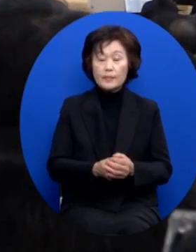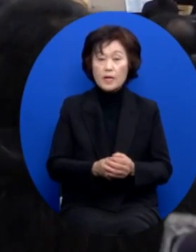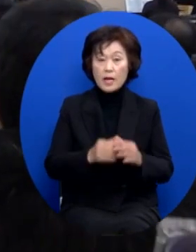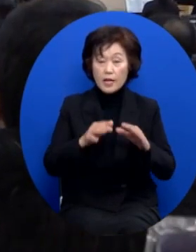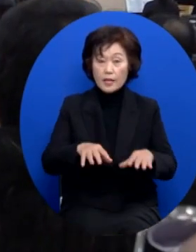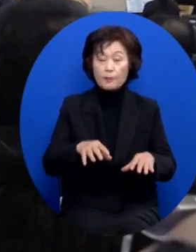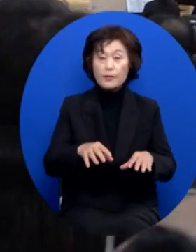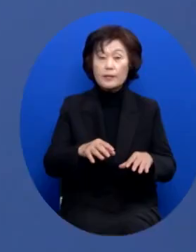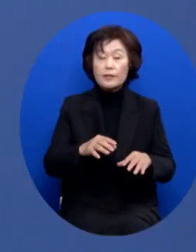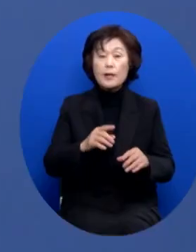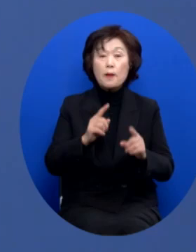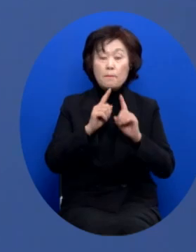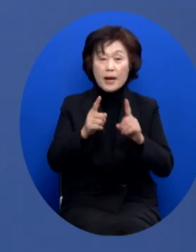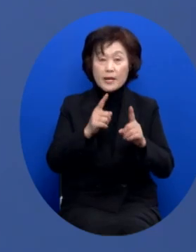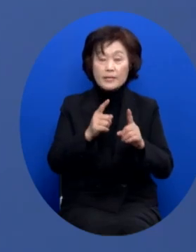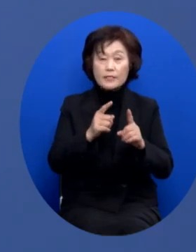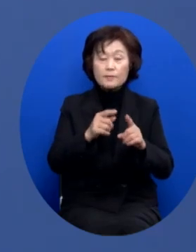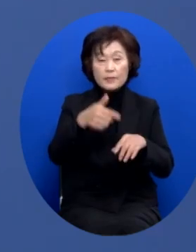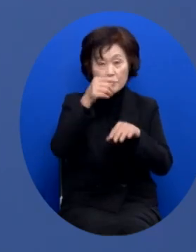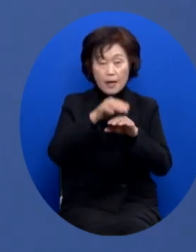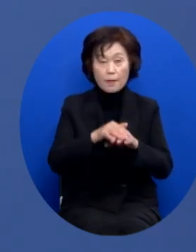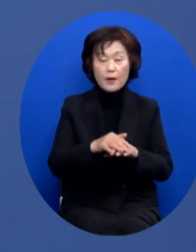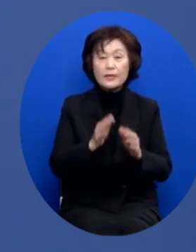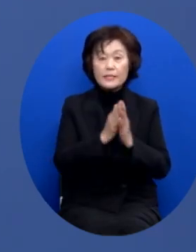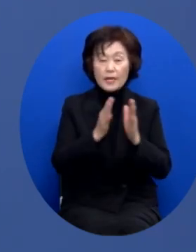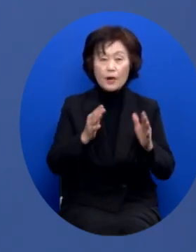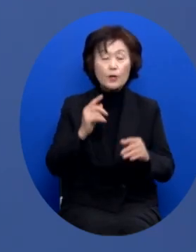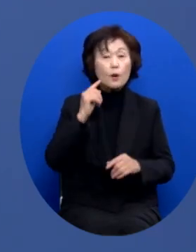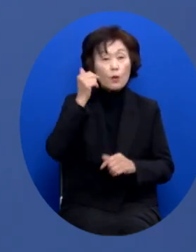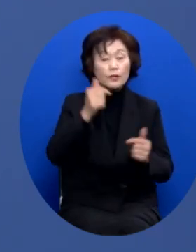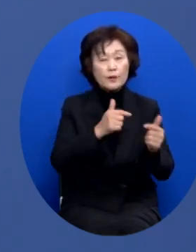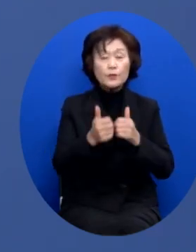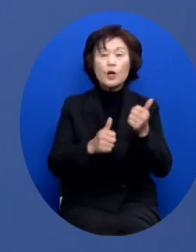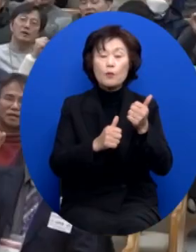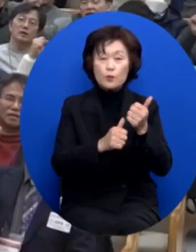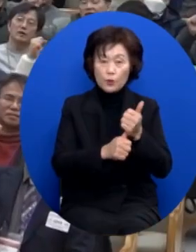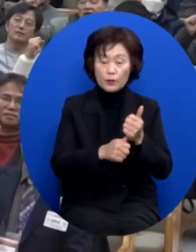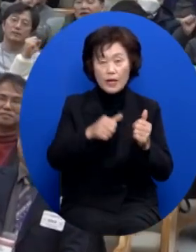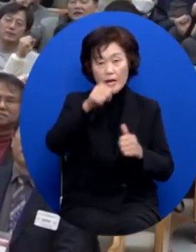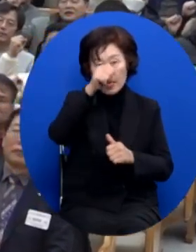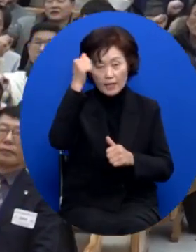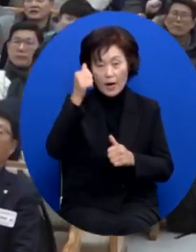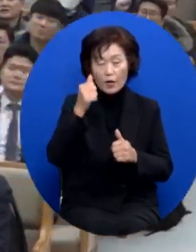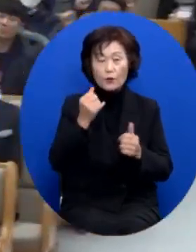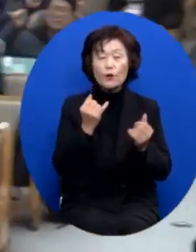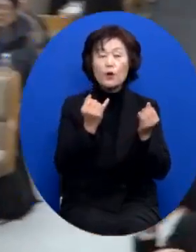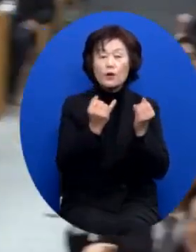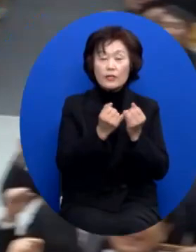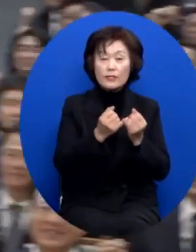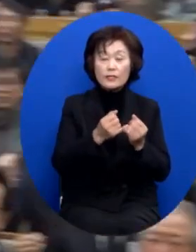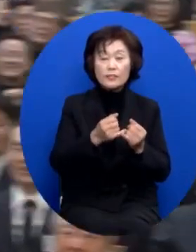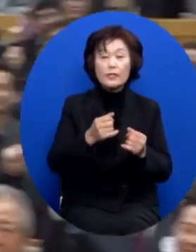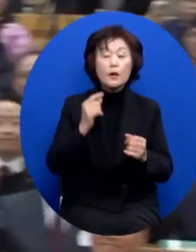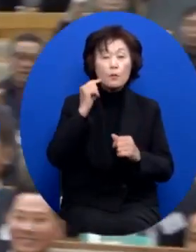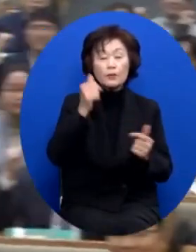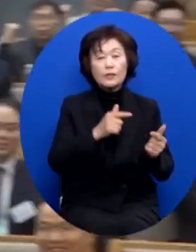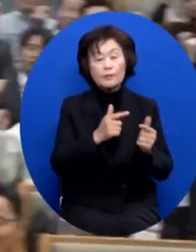이번 송년 말씀 축제를 시작으로 목회자와 부교역자, 장로, 여성 사역자를 위한